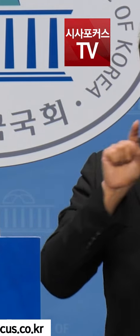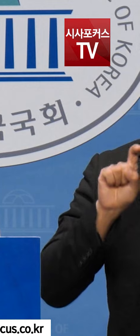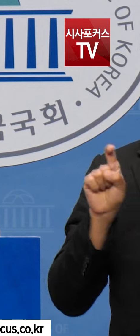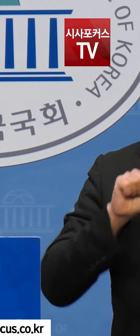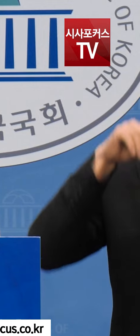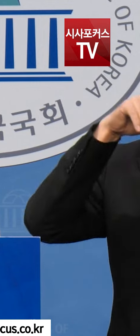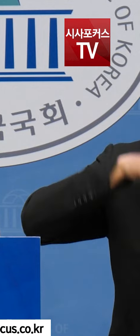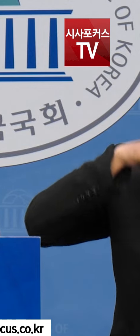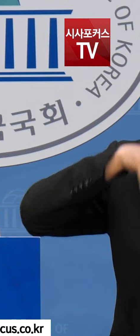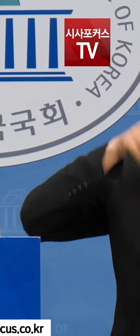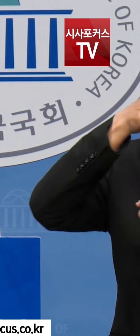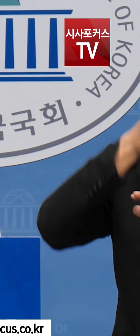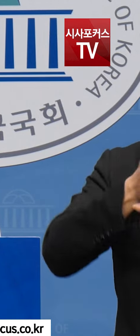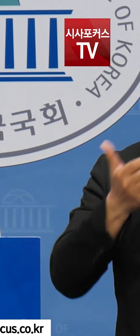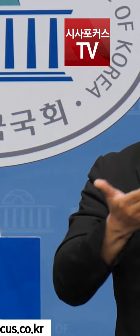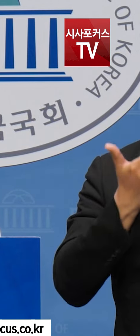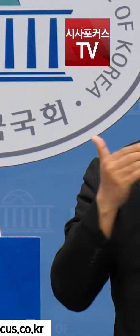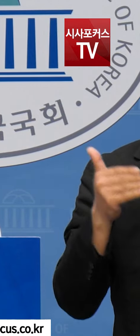국민의 명령이었습니다.